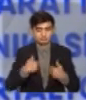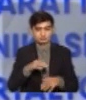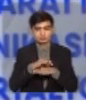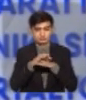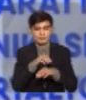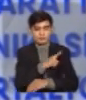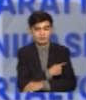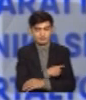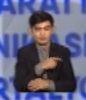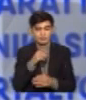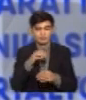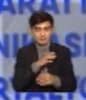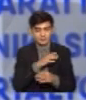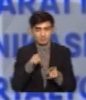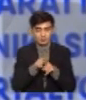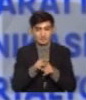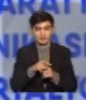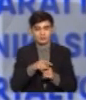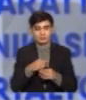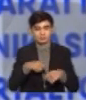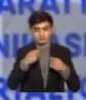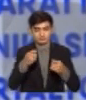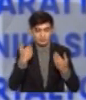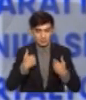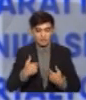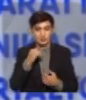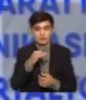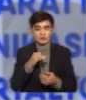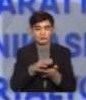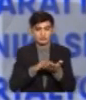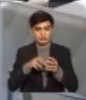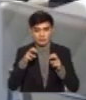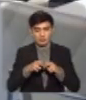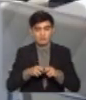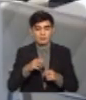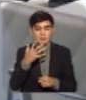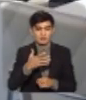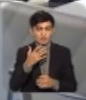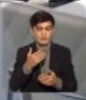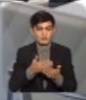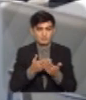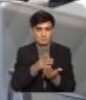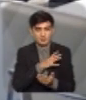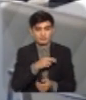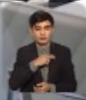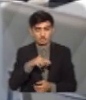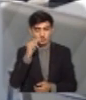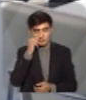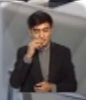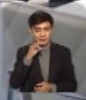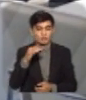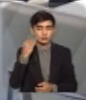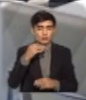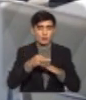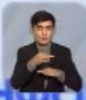медицинской помощи. Поисково-спасательные работы продолжались примерно 5 часов. Погибшими оказались жители Шымкента и